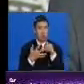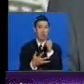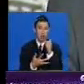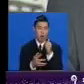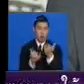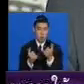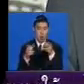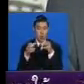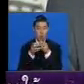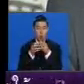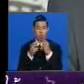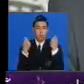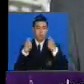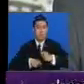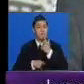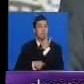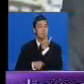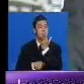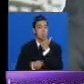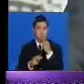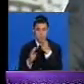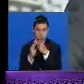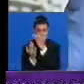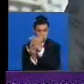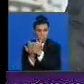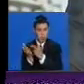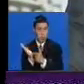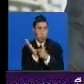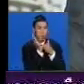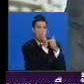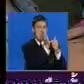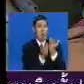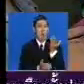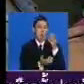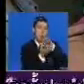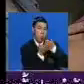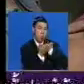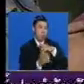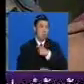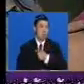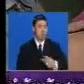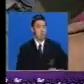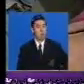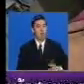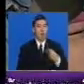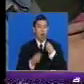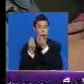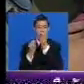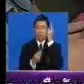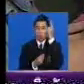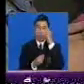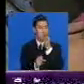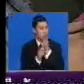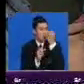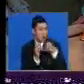ดังนั้นกรณีกลุ่มคนเสื้อแดงรวบรวมรายชื่อขอพระราชทานอภัยโทษให้กับพันตำรวจโททักษิณชินวัตรจึงไม่สามารถดำเนินการได้เพ